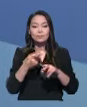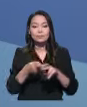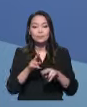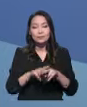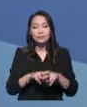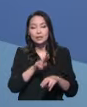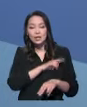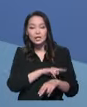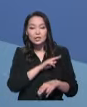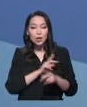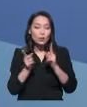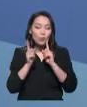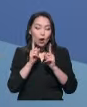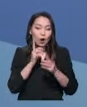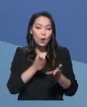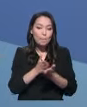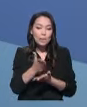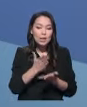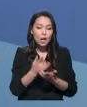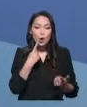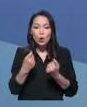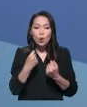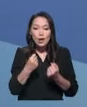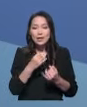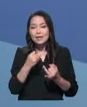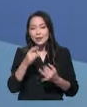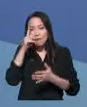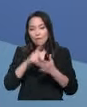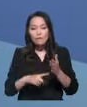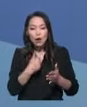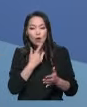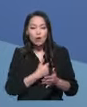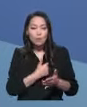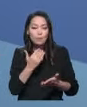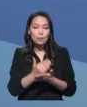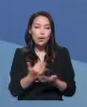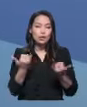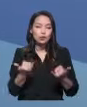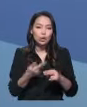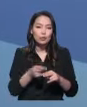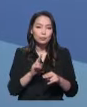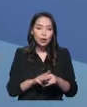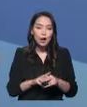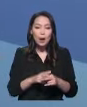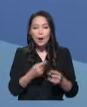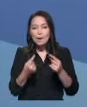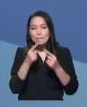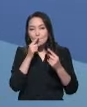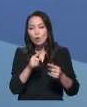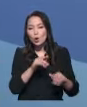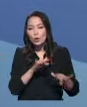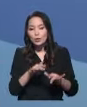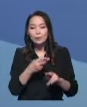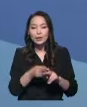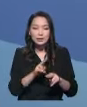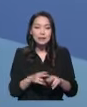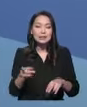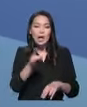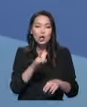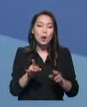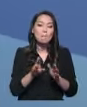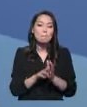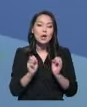Деятельность совещания ориентирована на укрепление мер доверия в военной области, координацию усилий по противодействию вызовам и угрозам региональной